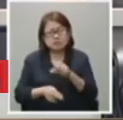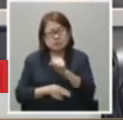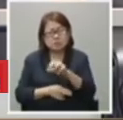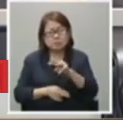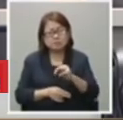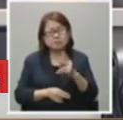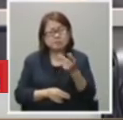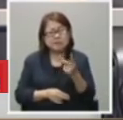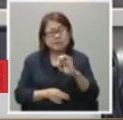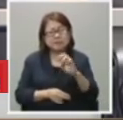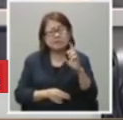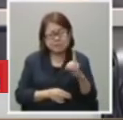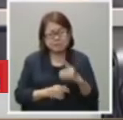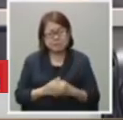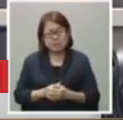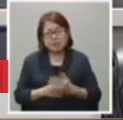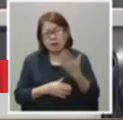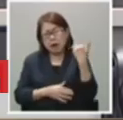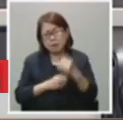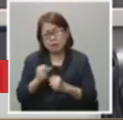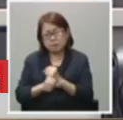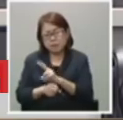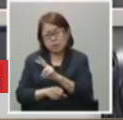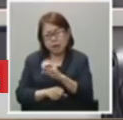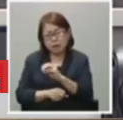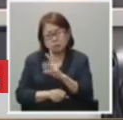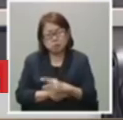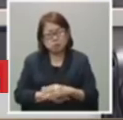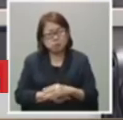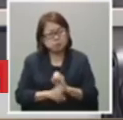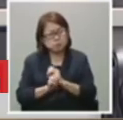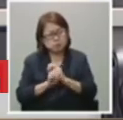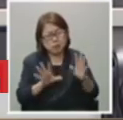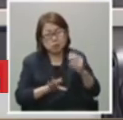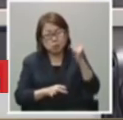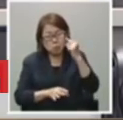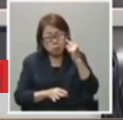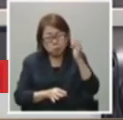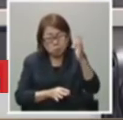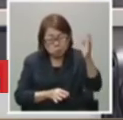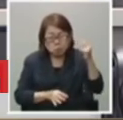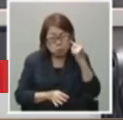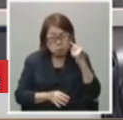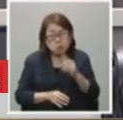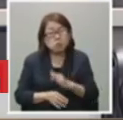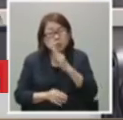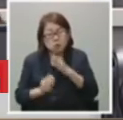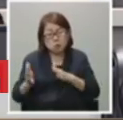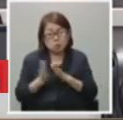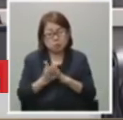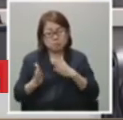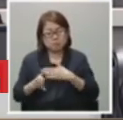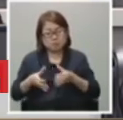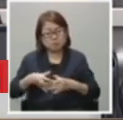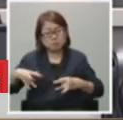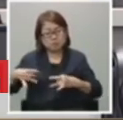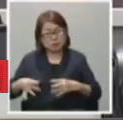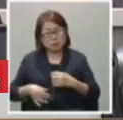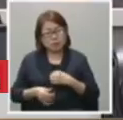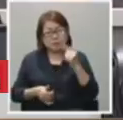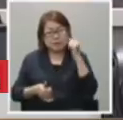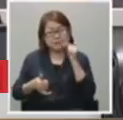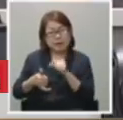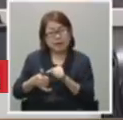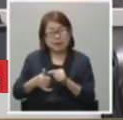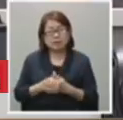ษ์พูดมาปี56โอ้โหอย่างกระตาเห็นเลยนี่ถ้าแกอยู่ฝ่ายค้านเนี่ยนะครับผมเชื่อว่าท่านอุตมะ